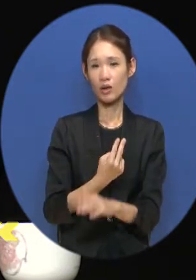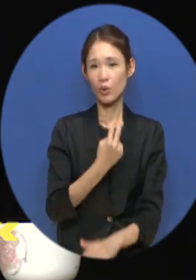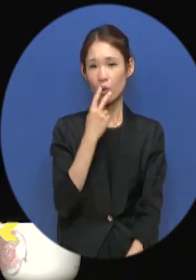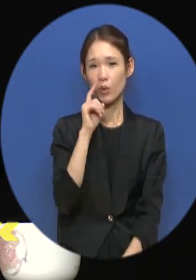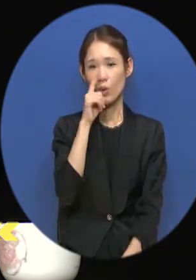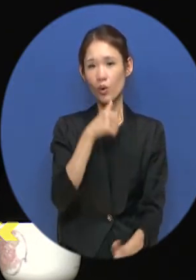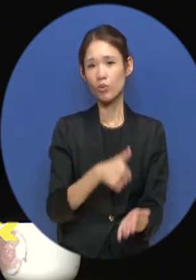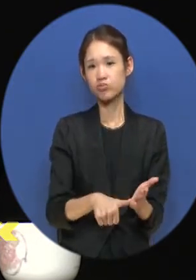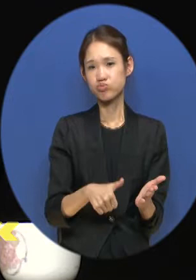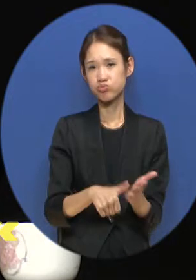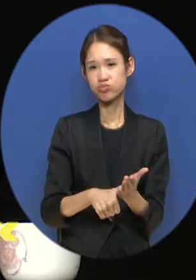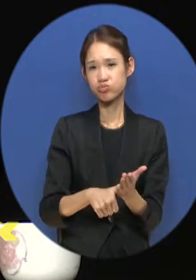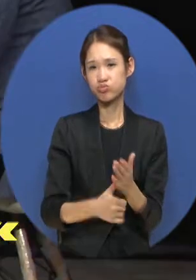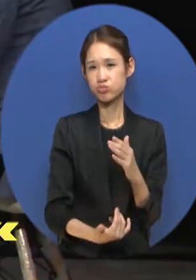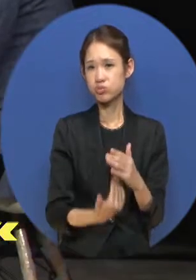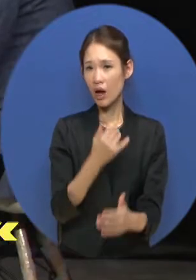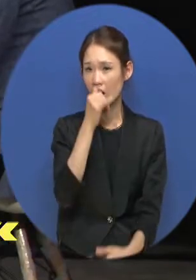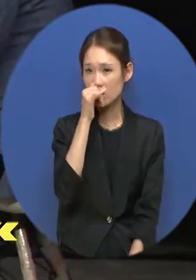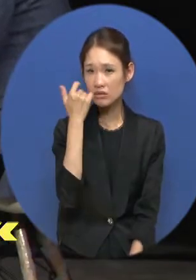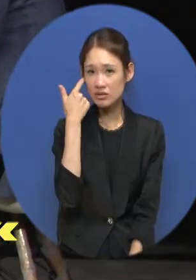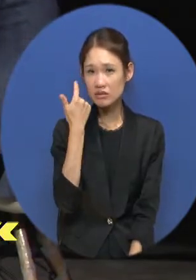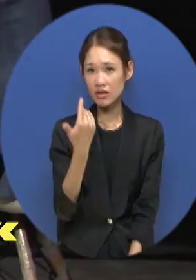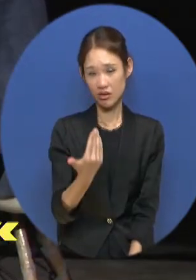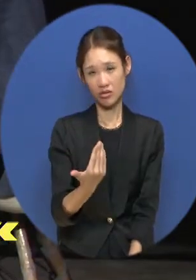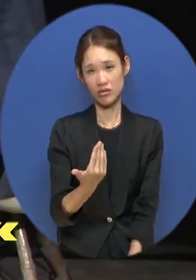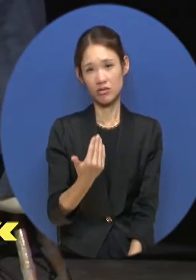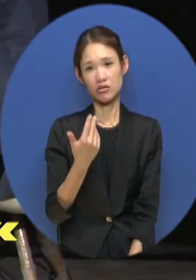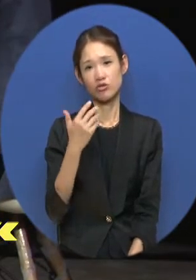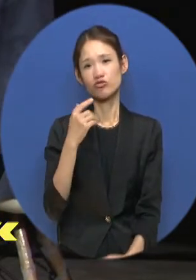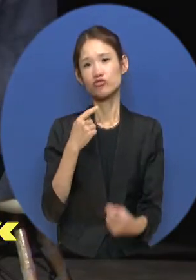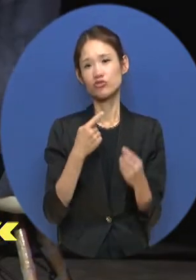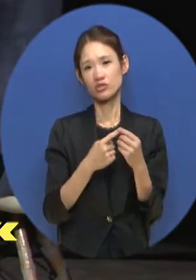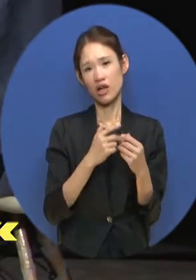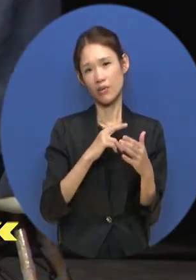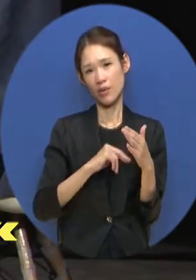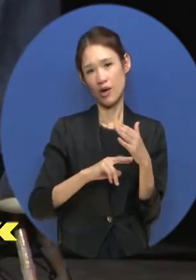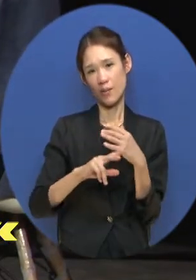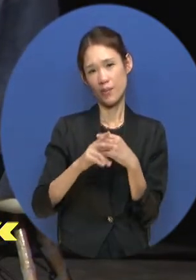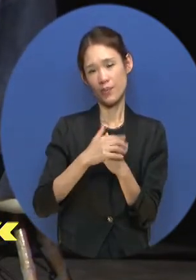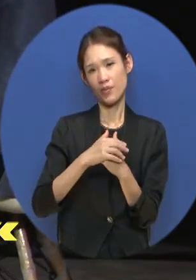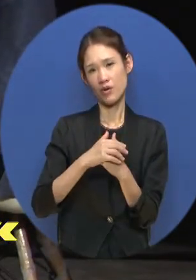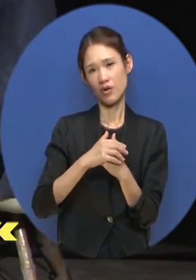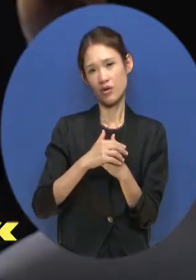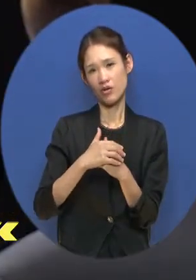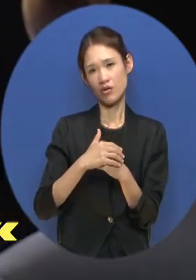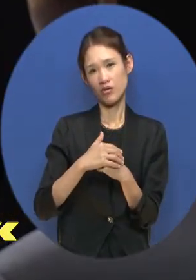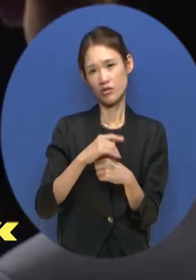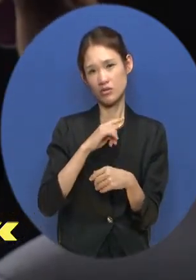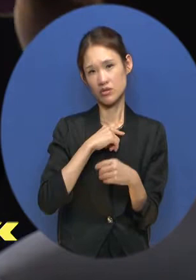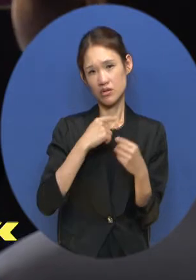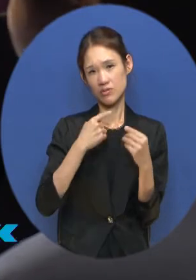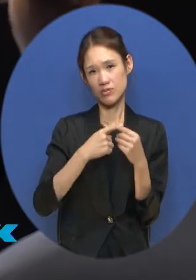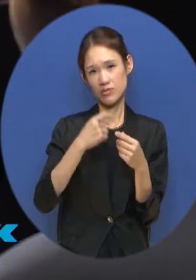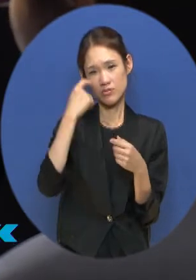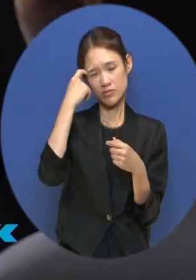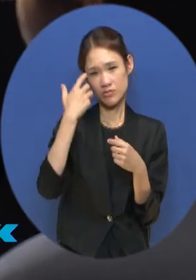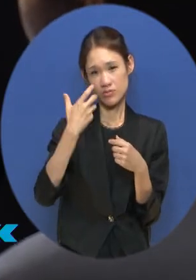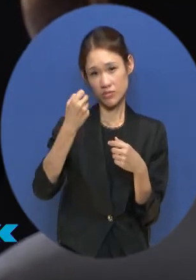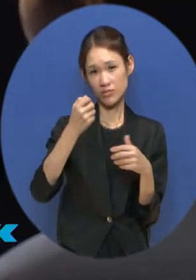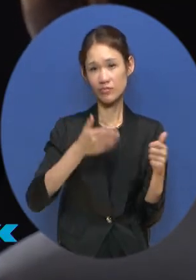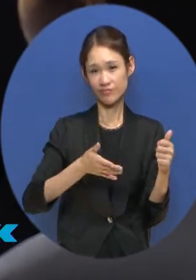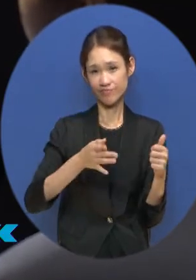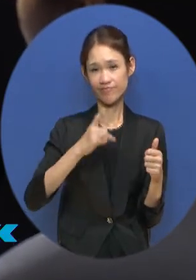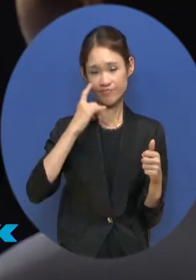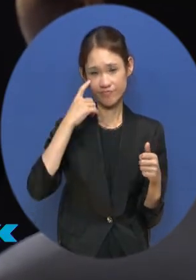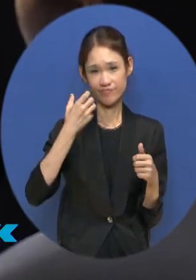물질이 문제가 될 수가 있죠. 그렇죠. 일단 미세먼지가 가장 피부로 와 닿으니까 우리가 이제 미세먼지에 대해서 제일